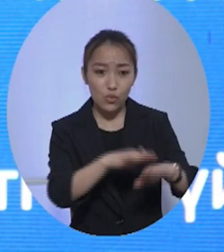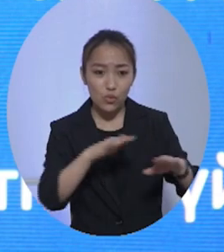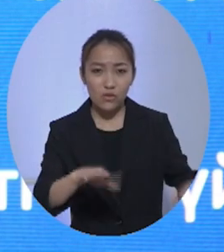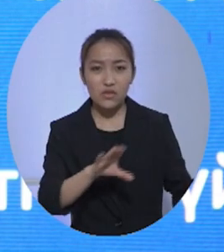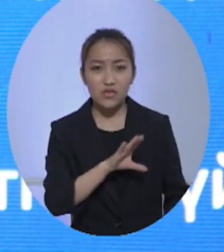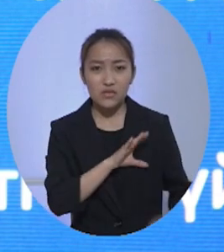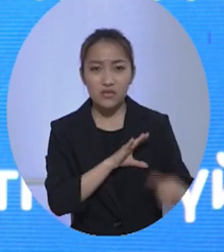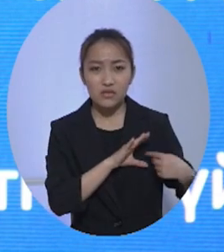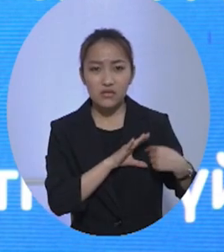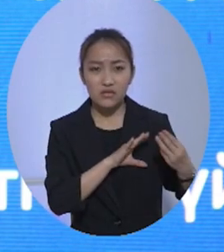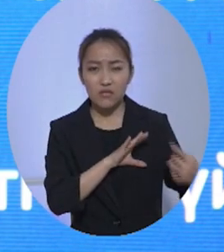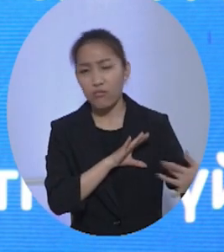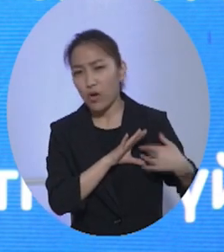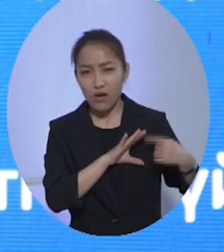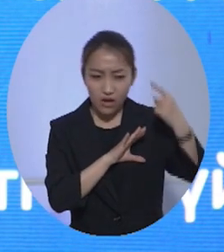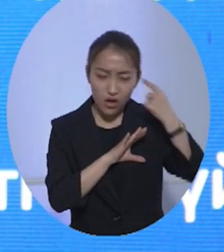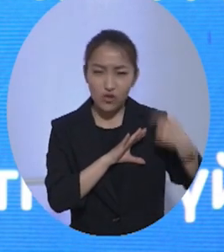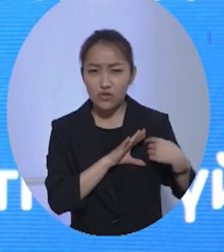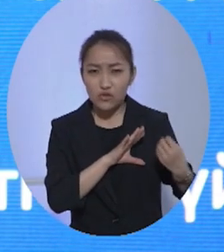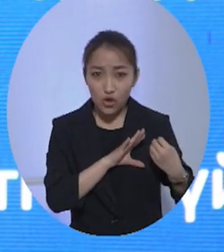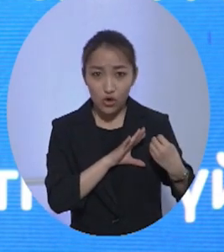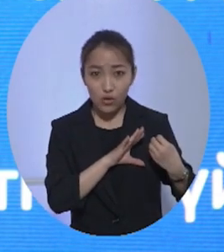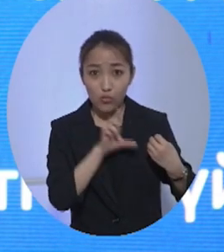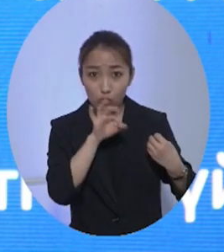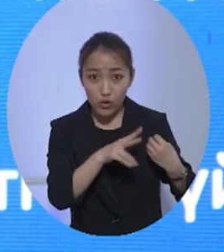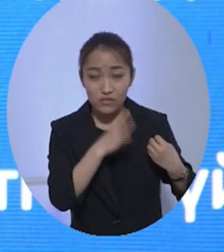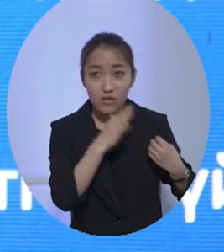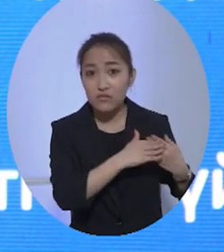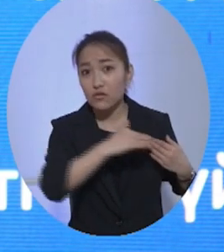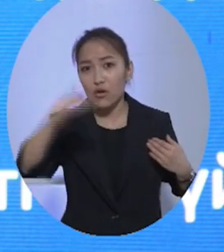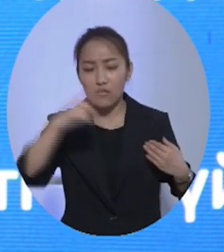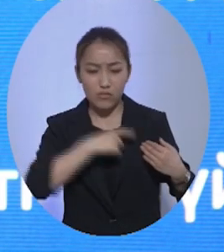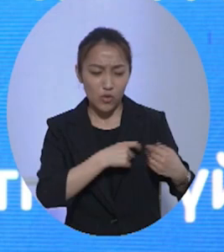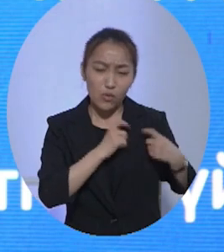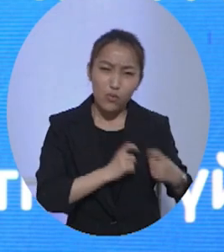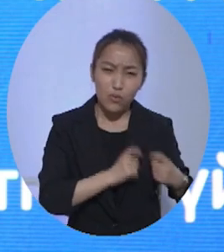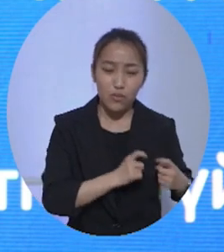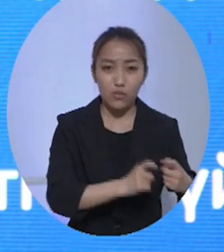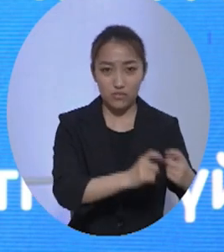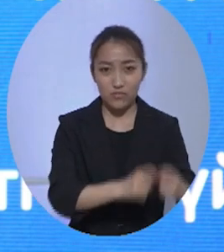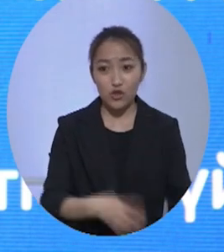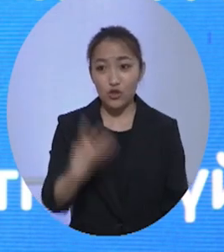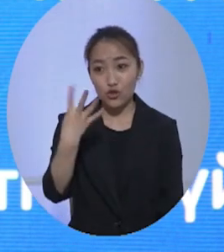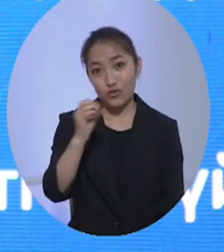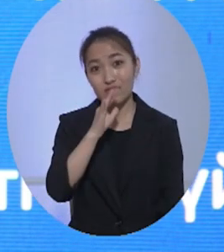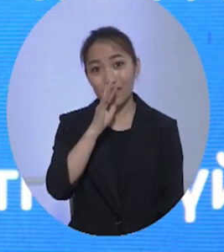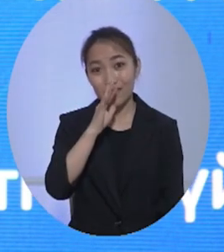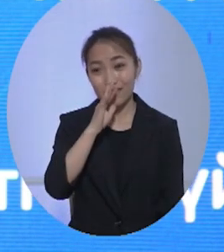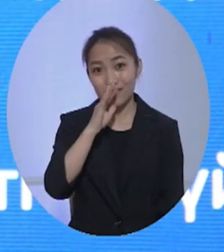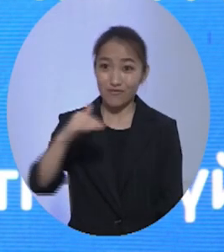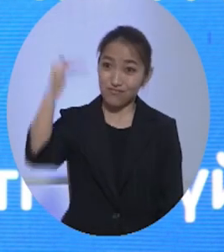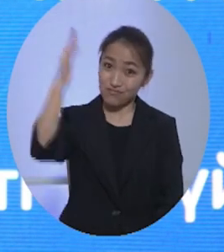шарх үлдсэн байвал насан туршид нь дагддаг юм байна. Бид мэдтгүй байсан шүү дээ. Хараа бүр 40 гарчаад явж байхад тэр